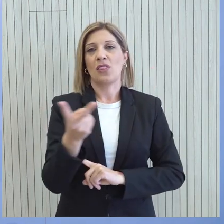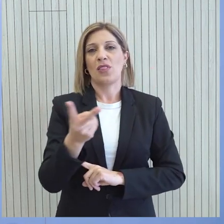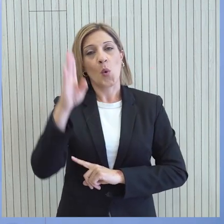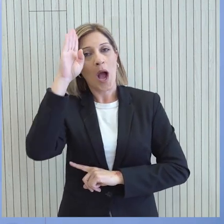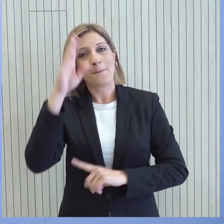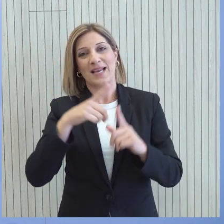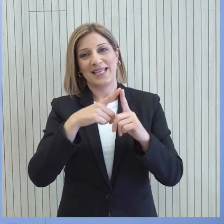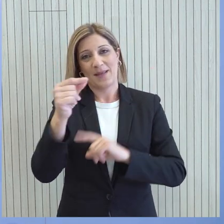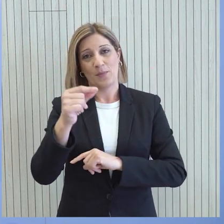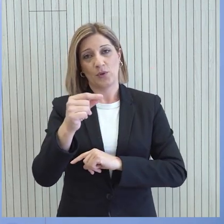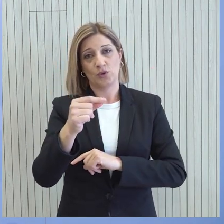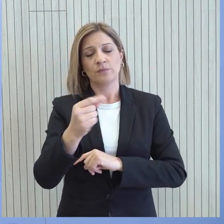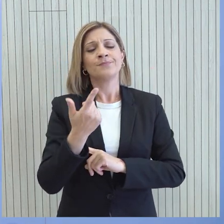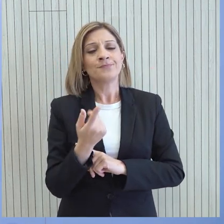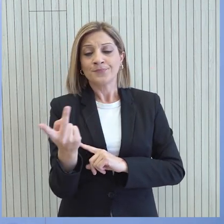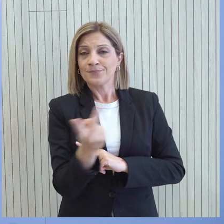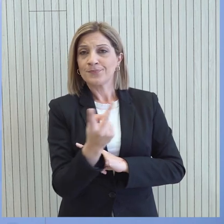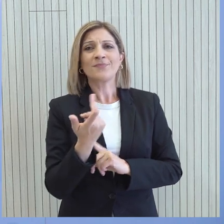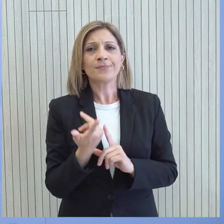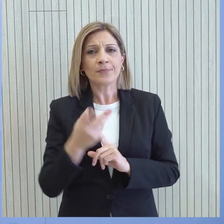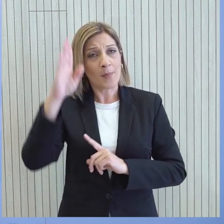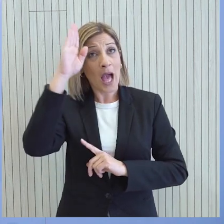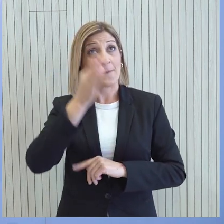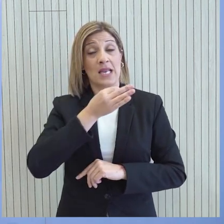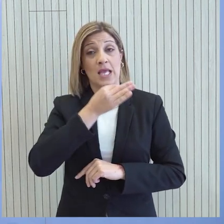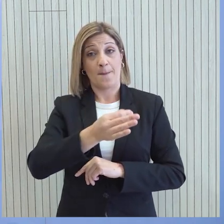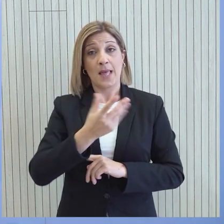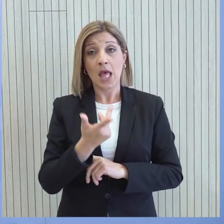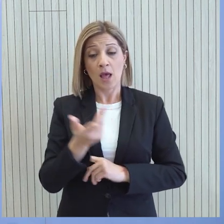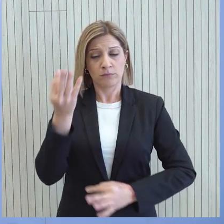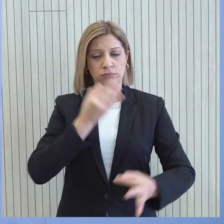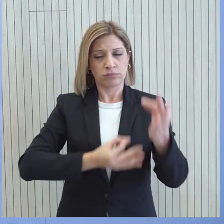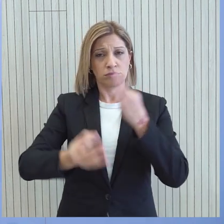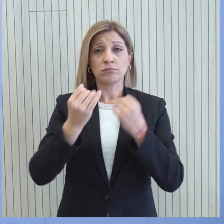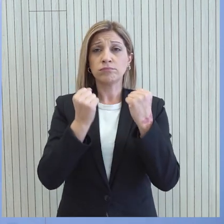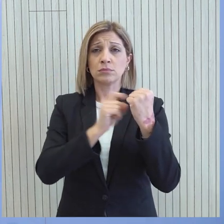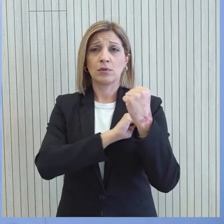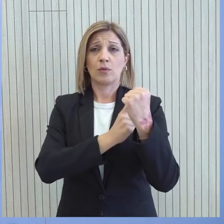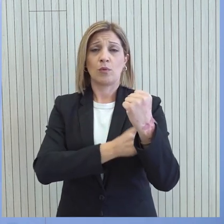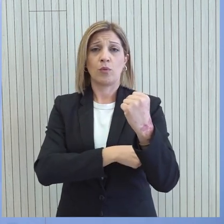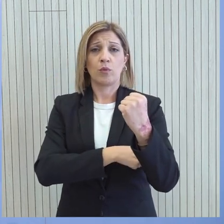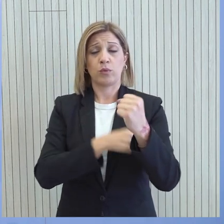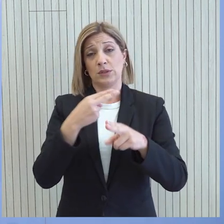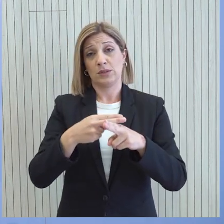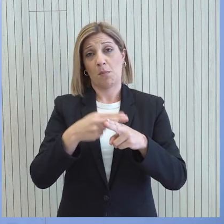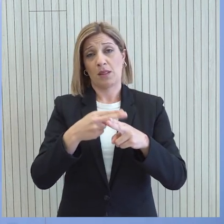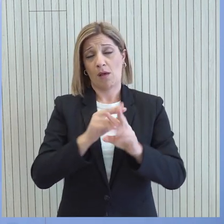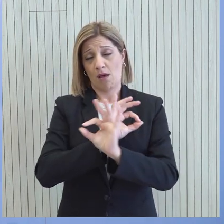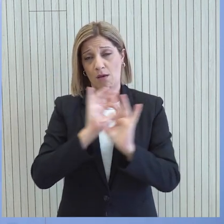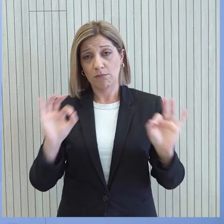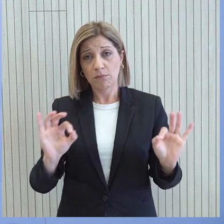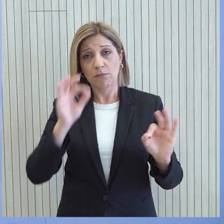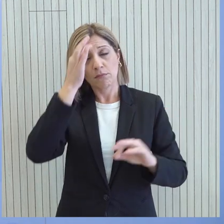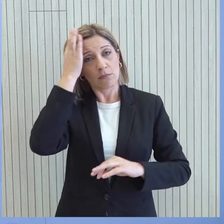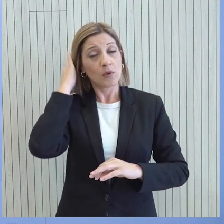χωρών. Τα μηνύματα που στέλνουν οι Ηνωμένες Πολιτείες Αμερικής είναι ισχυρά και δεν στερούνται ούτε ουσίας, ούτε συμβολισμού.